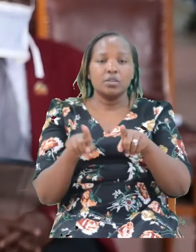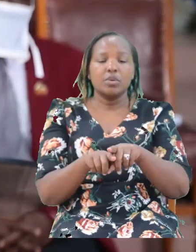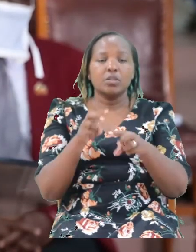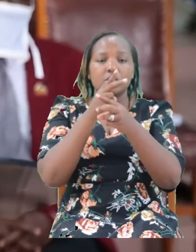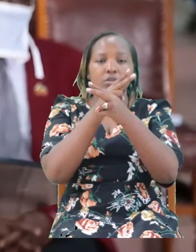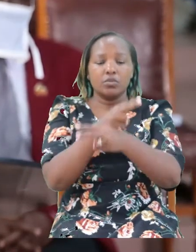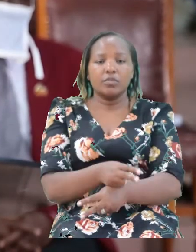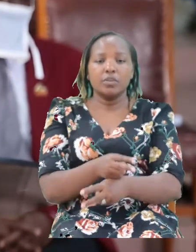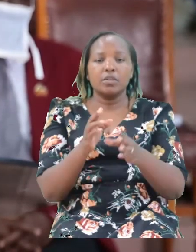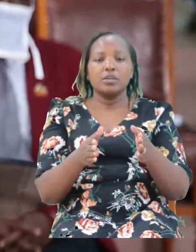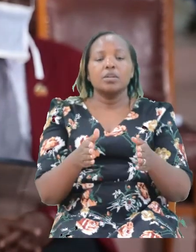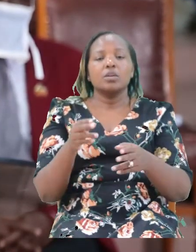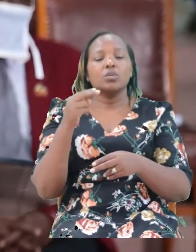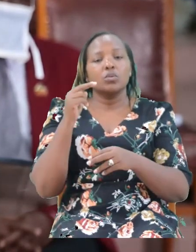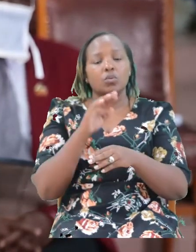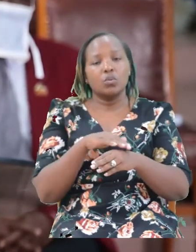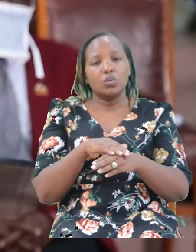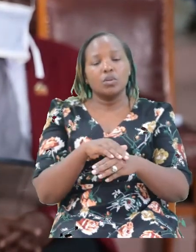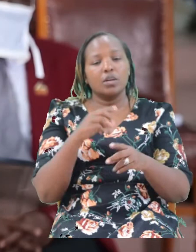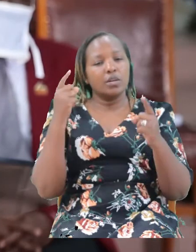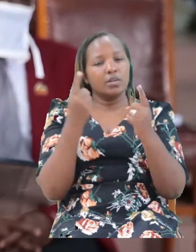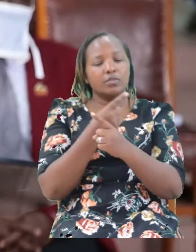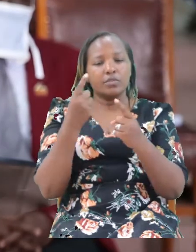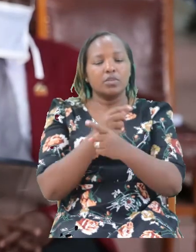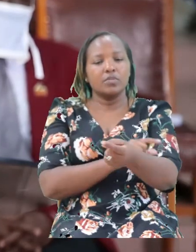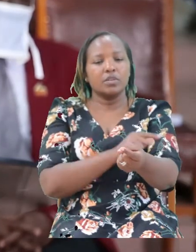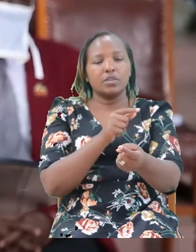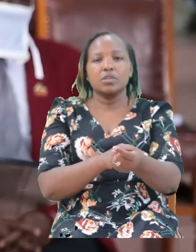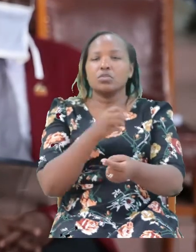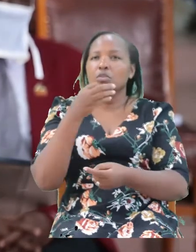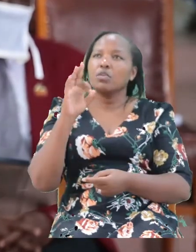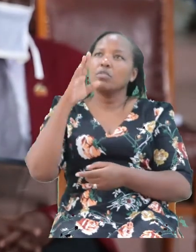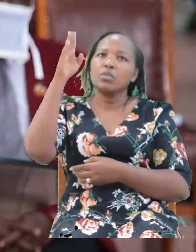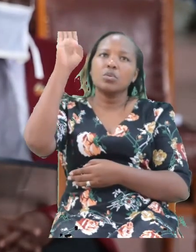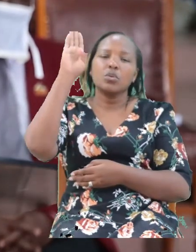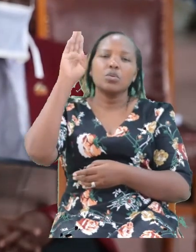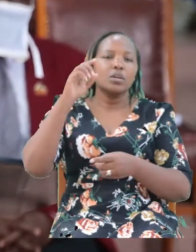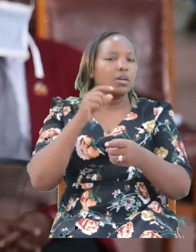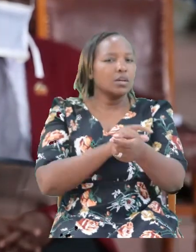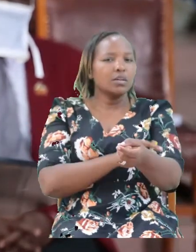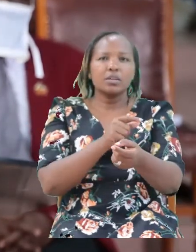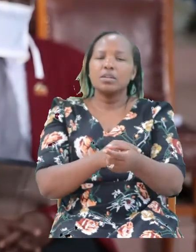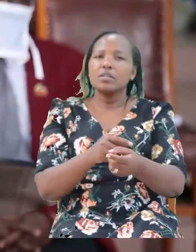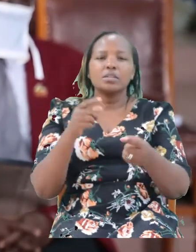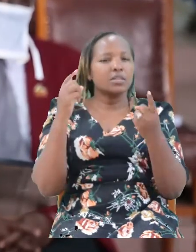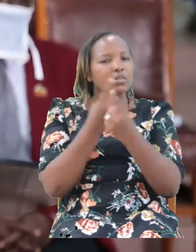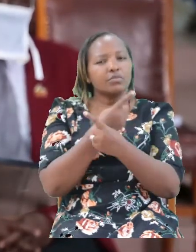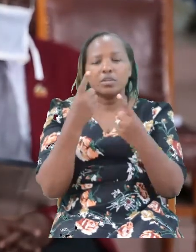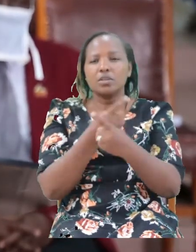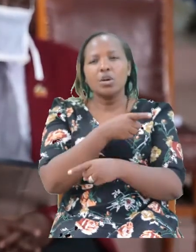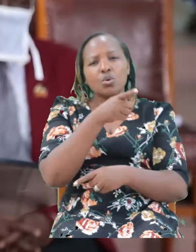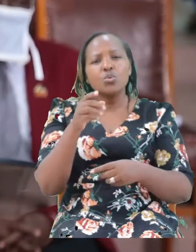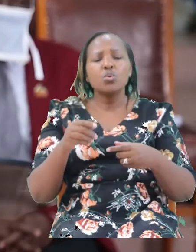wema wa neema mbalimbali za Bwana. Neema ni mbalimbali. Hutapewa yangu,